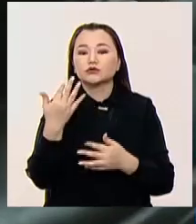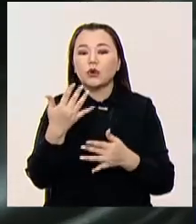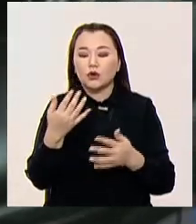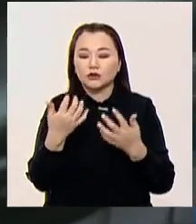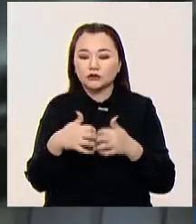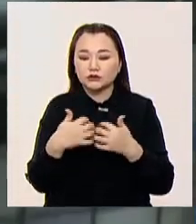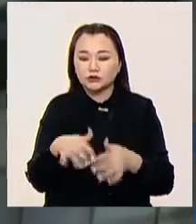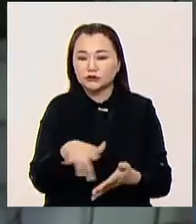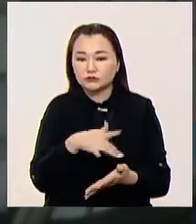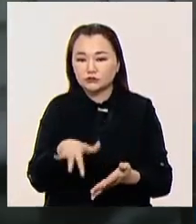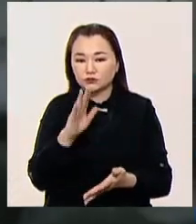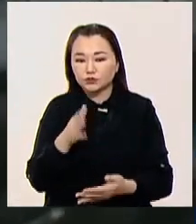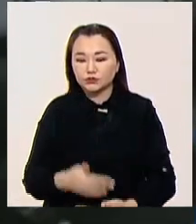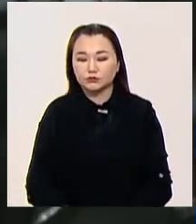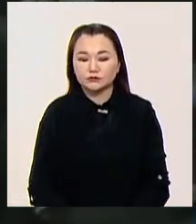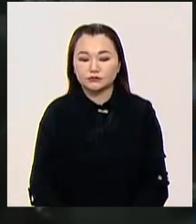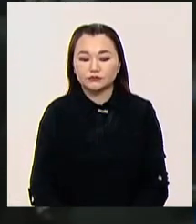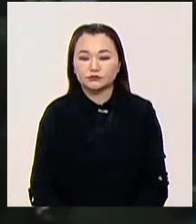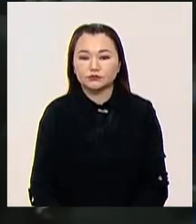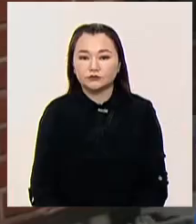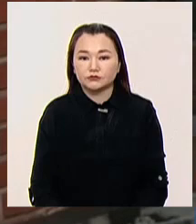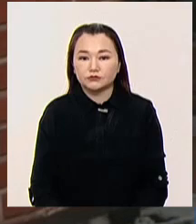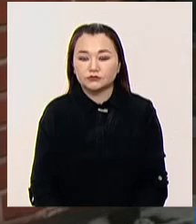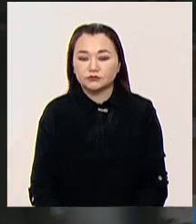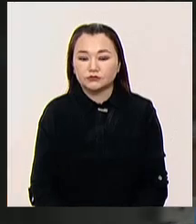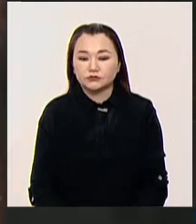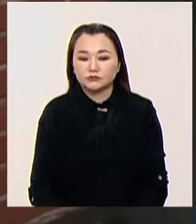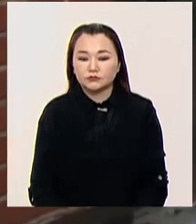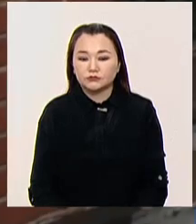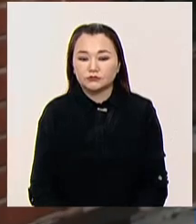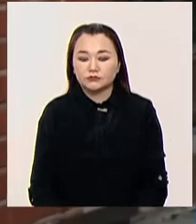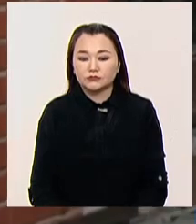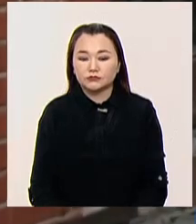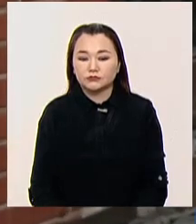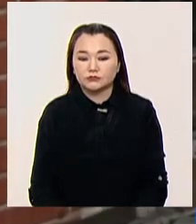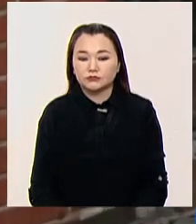есептеп шығаруда. Айжан Шамшидин, Дидар Елеуов, Информбюро, Астана.